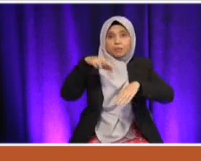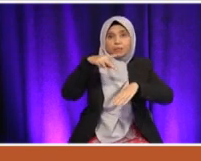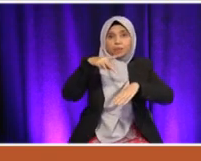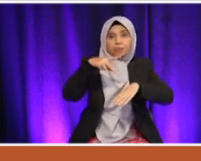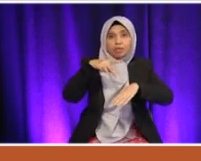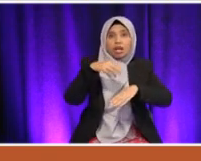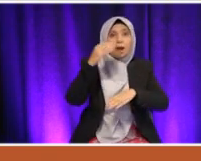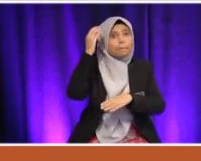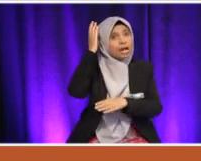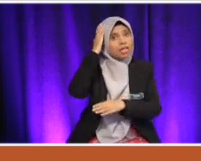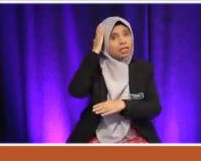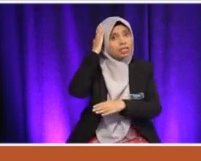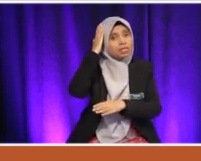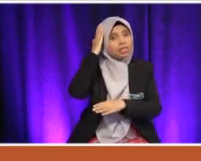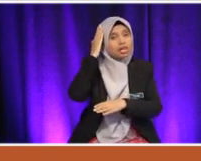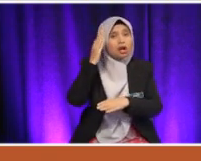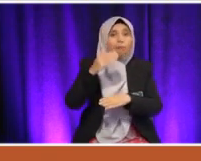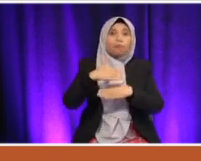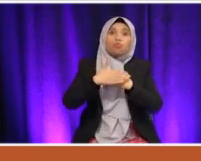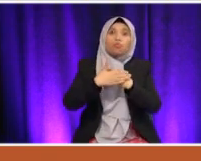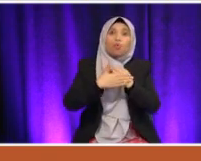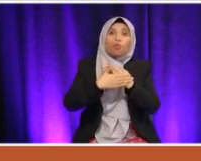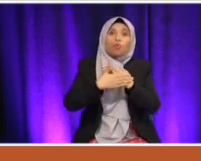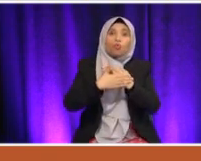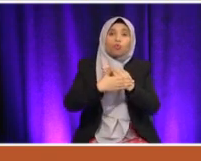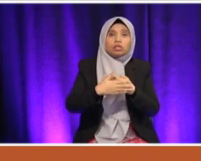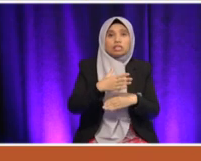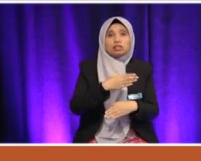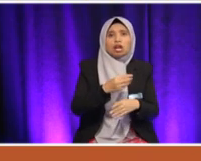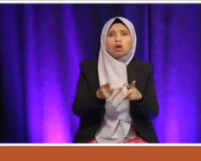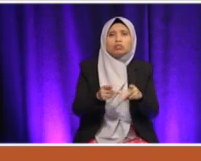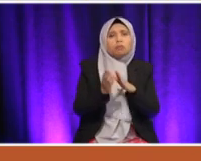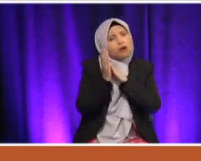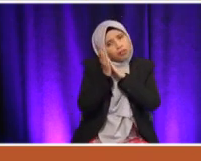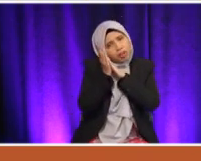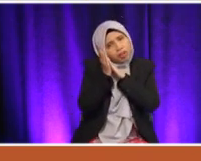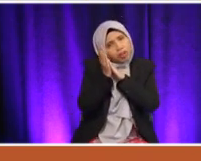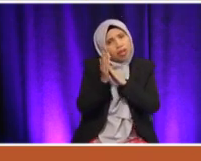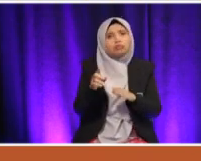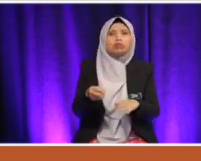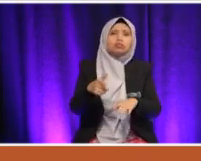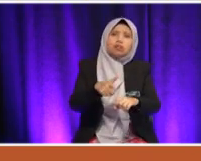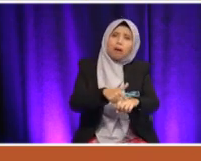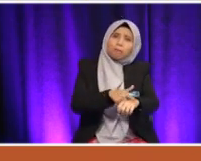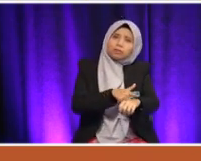pinggul Oke kalau warga emas tuh saja dalam tempo yang agak lama